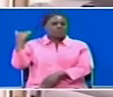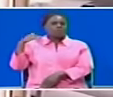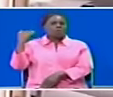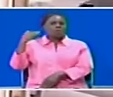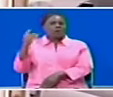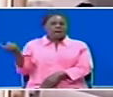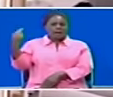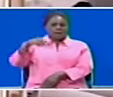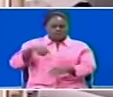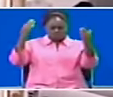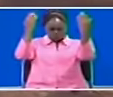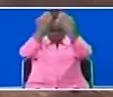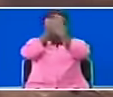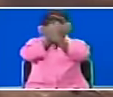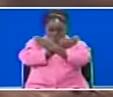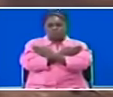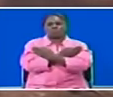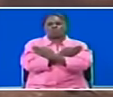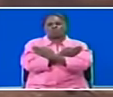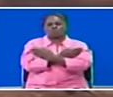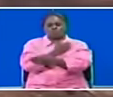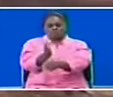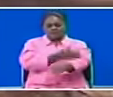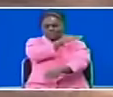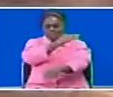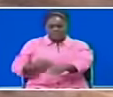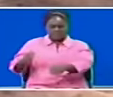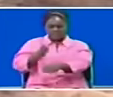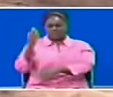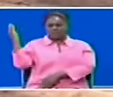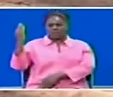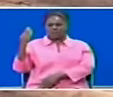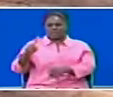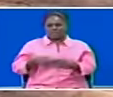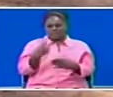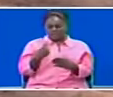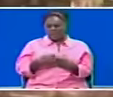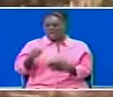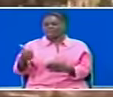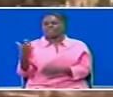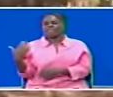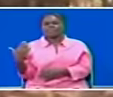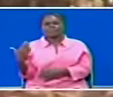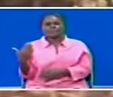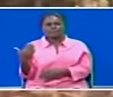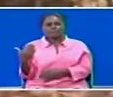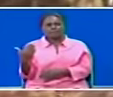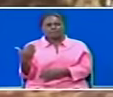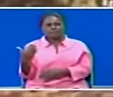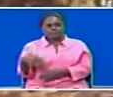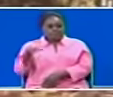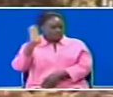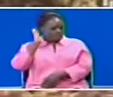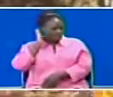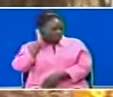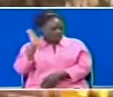mwendo wa saa 8 usiku kwa mkea leo na kuwakatakata kwa panga na vifaa vingine buto. Tukasikia nje